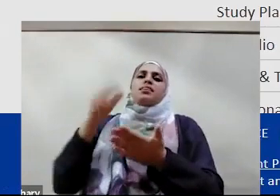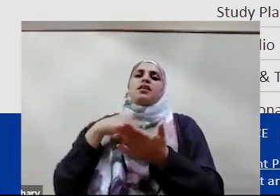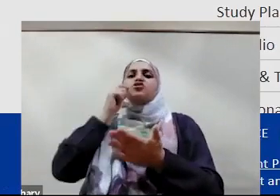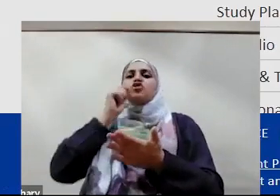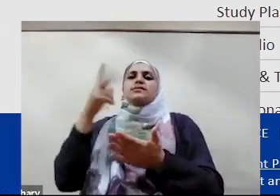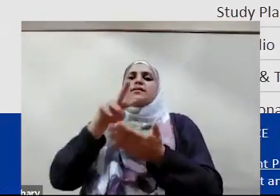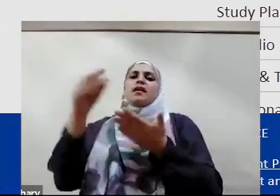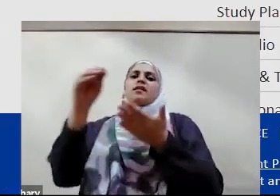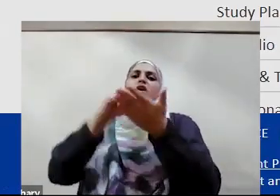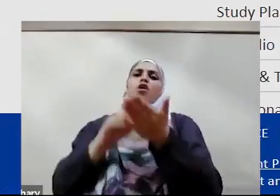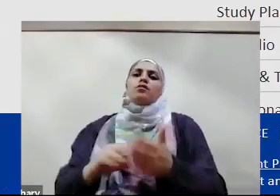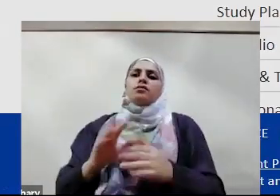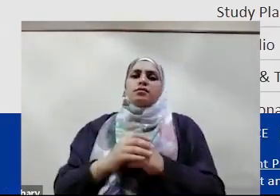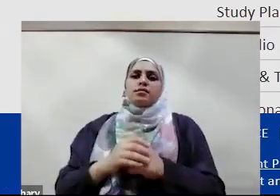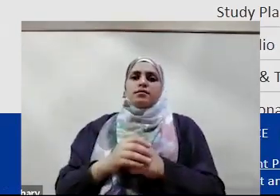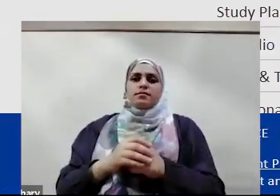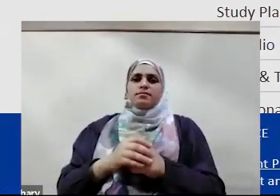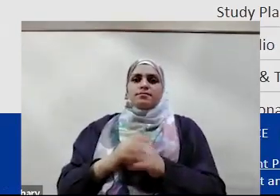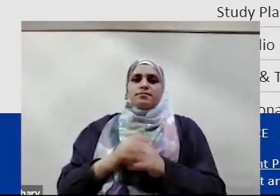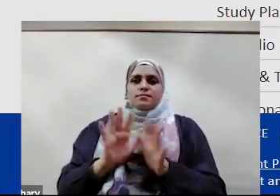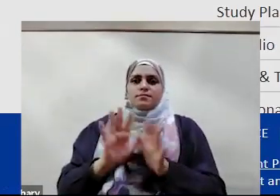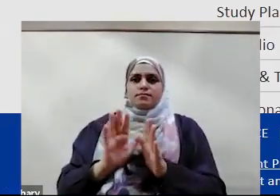استبعاد